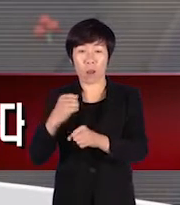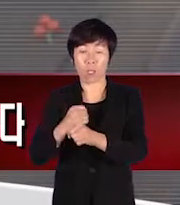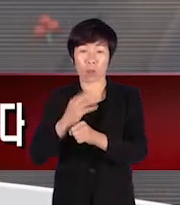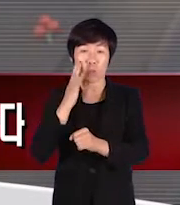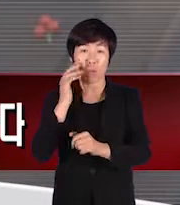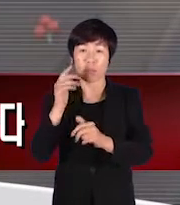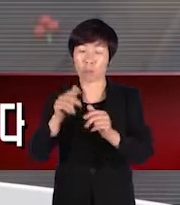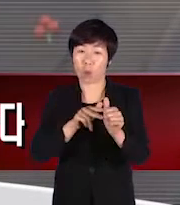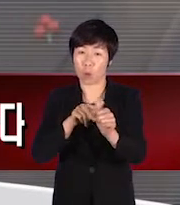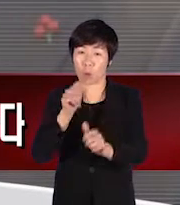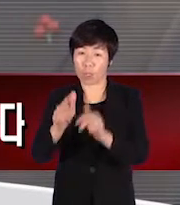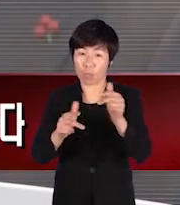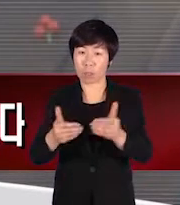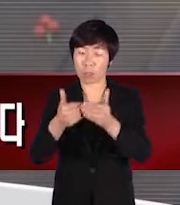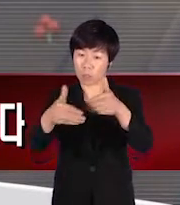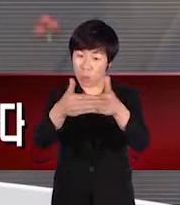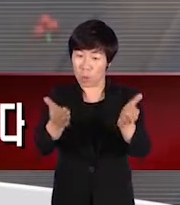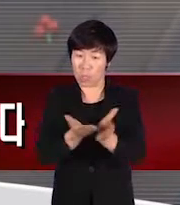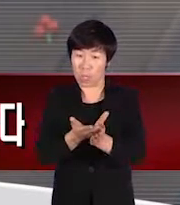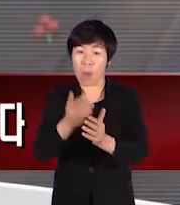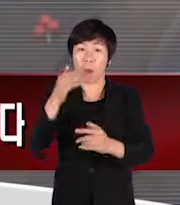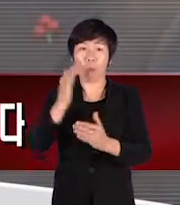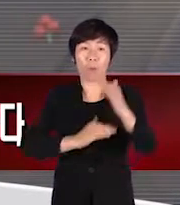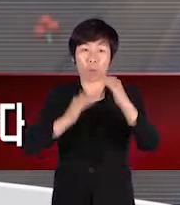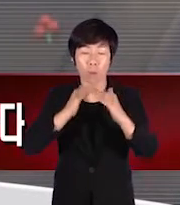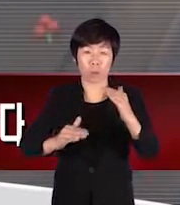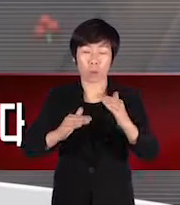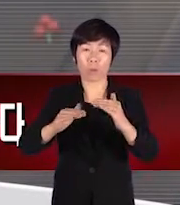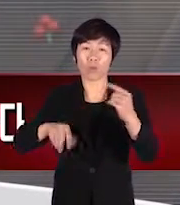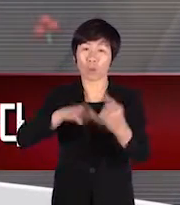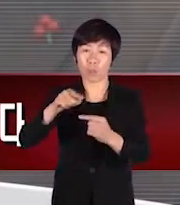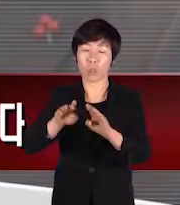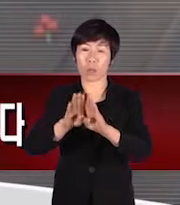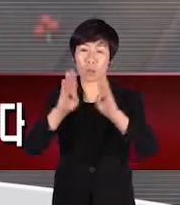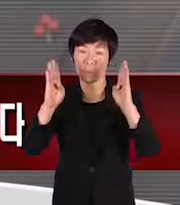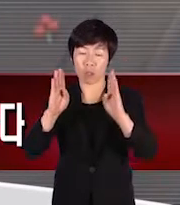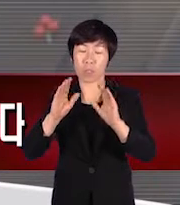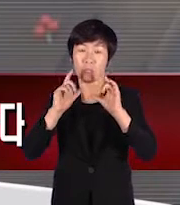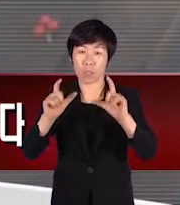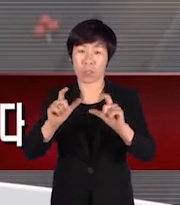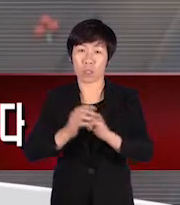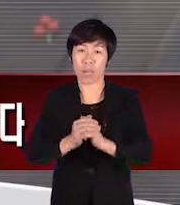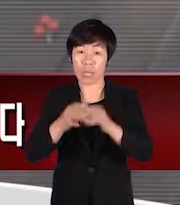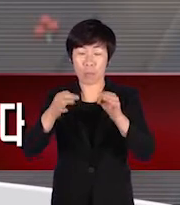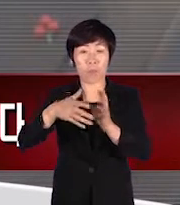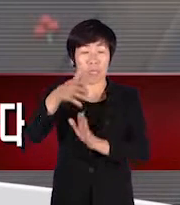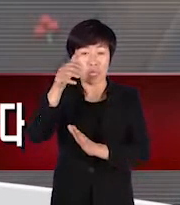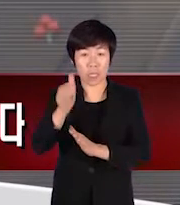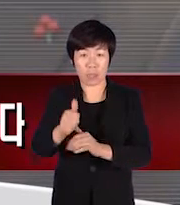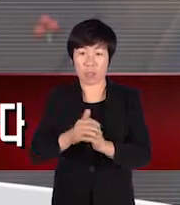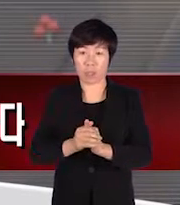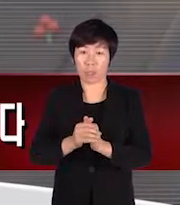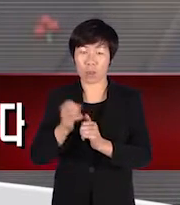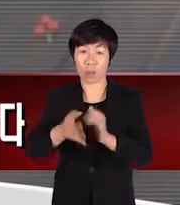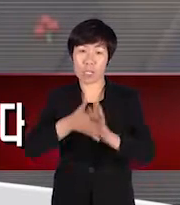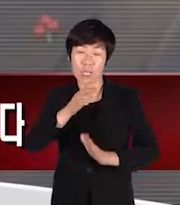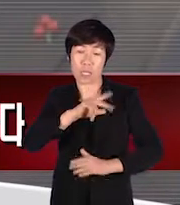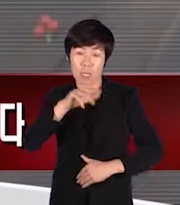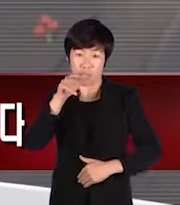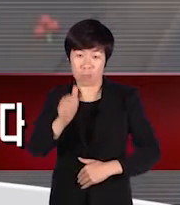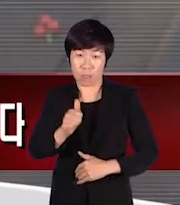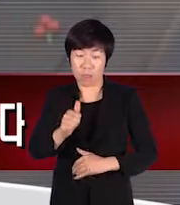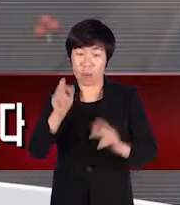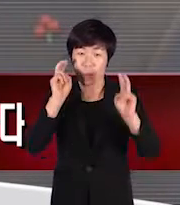울산정보산업진흥원의 본격 운영을 알리는 개원식을 김기현 시장, 최재유 미래창조과학부 제2차관, 윤시철